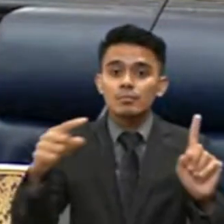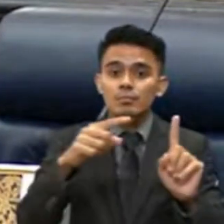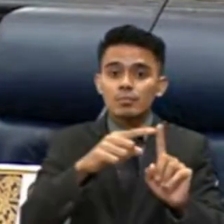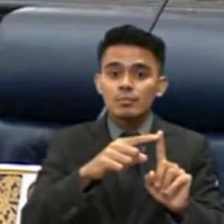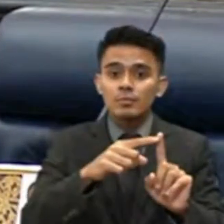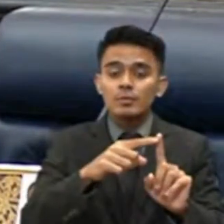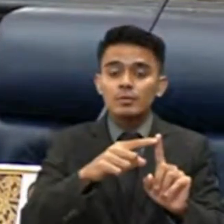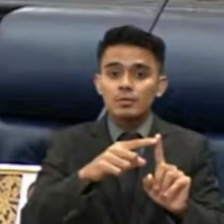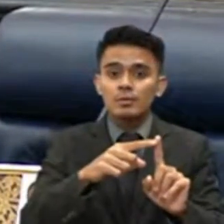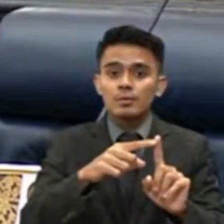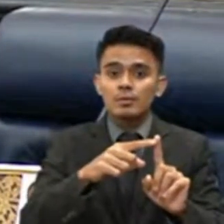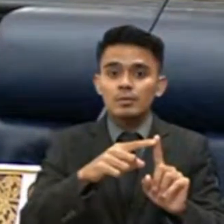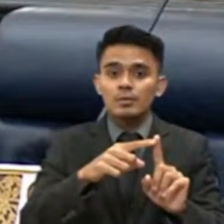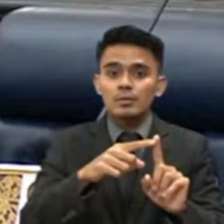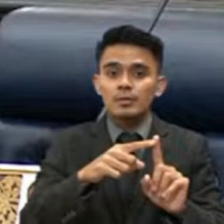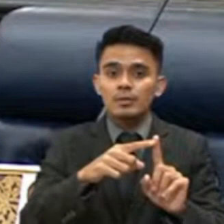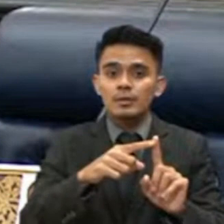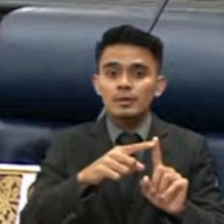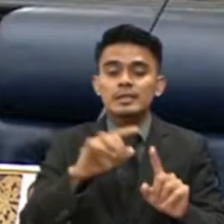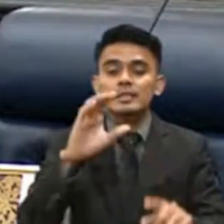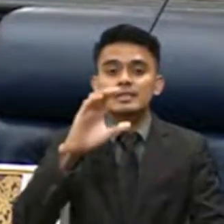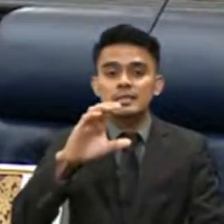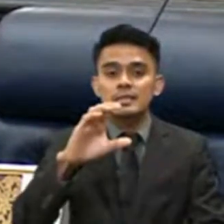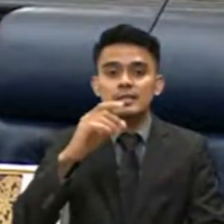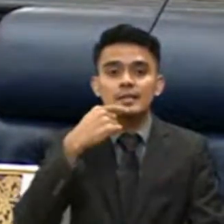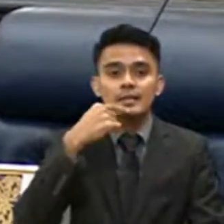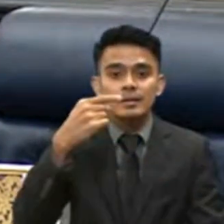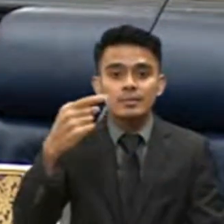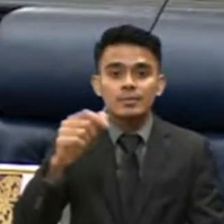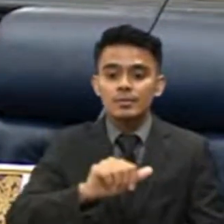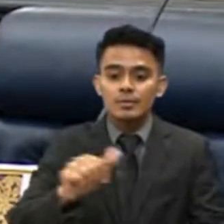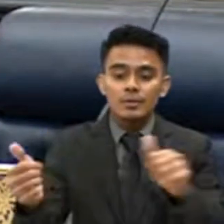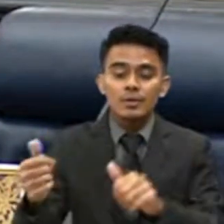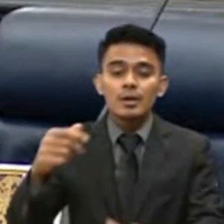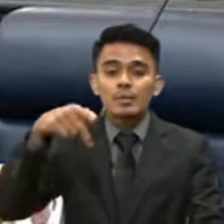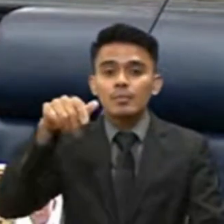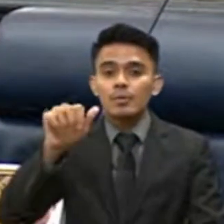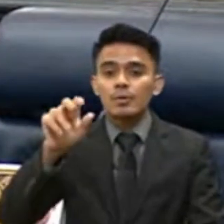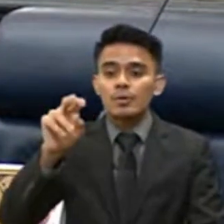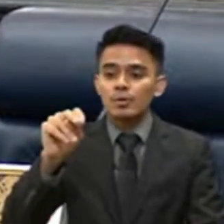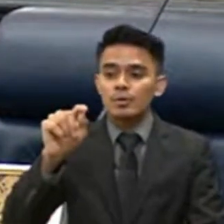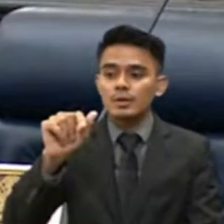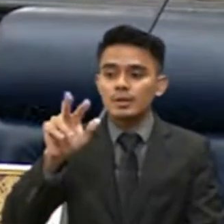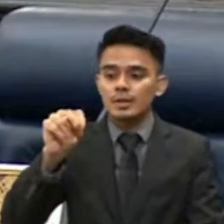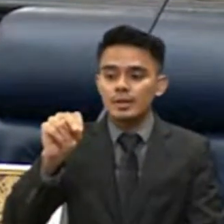suntikan kepada elemensi yang disebutkan oleh konten-konten